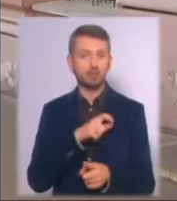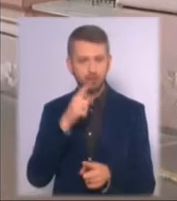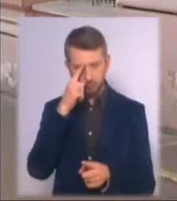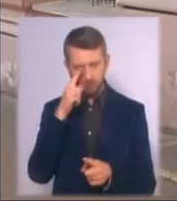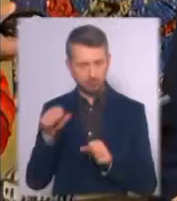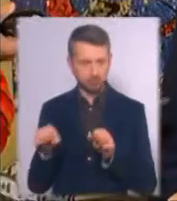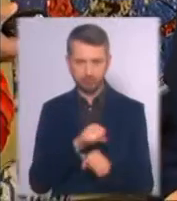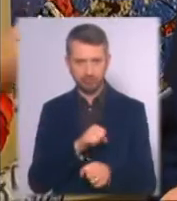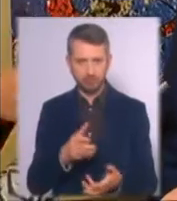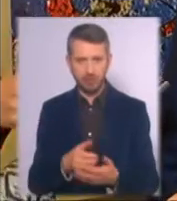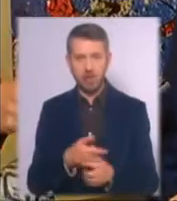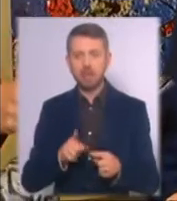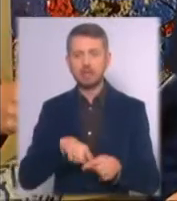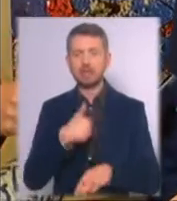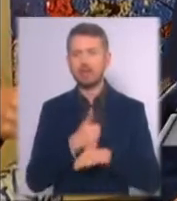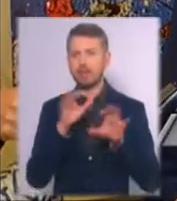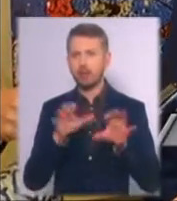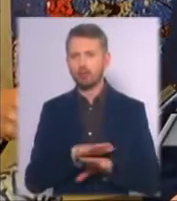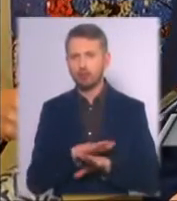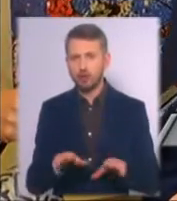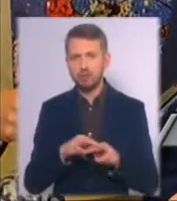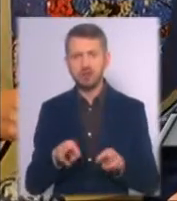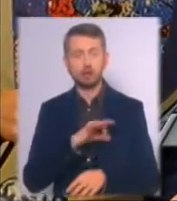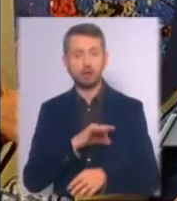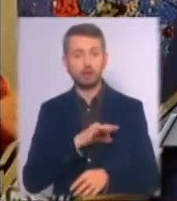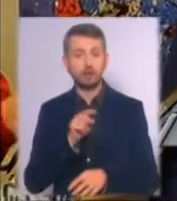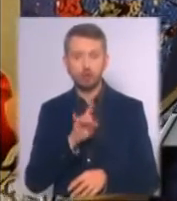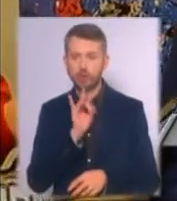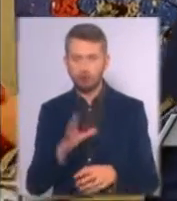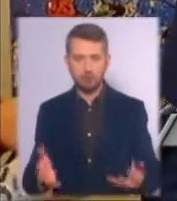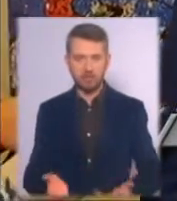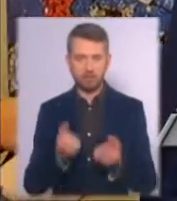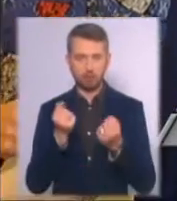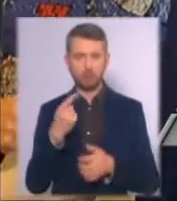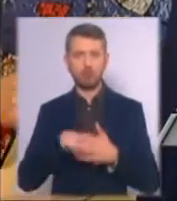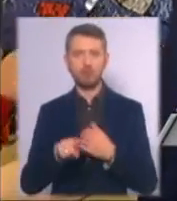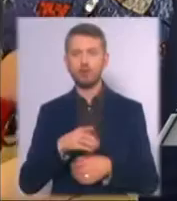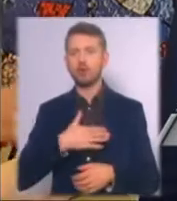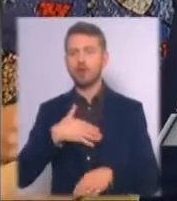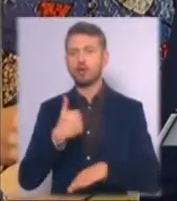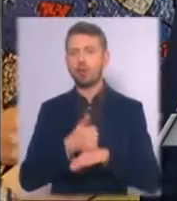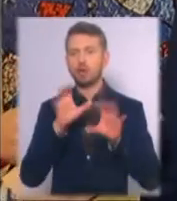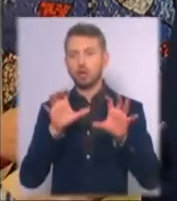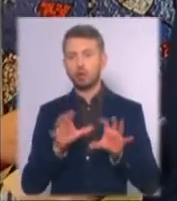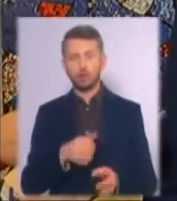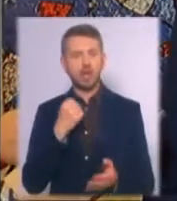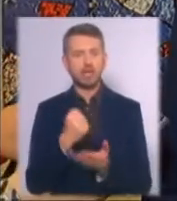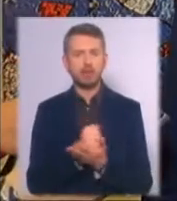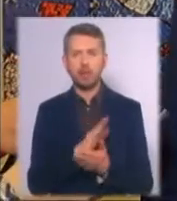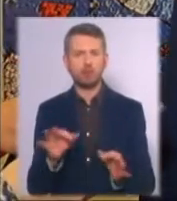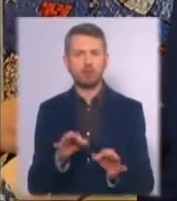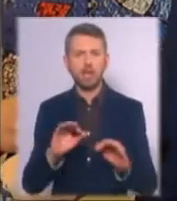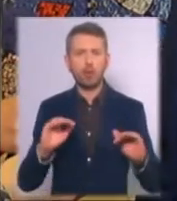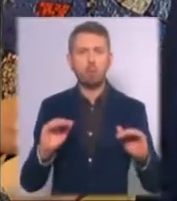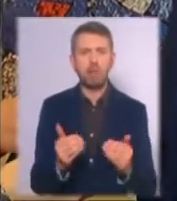ще більше. Це не конституційно, і Міністерство юстиції цього не буде підтримувати, тому що наша конституція не встановлює жодних обмежень